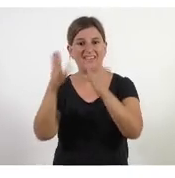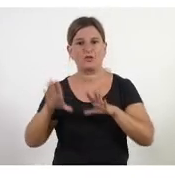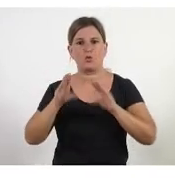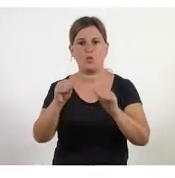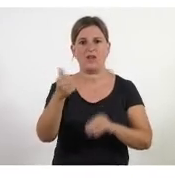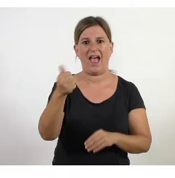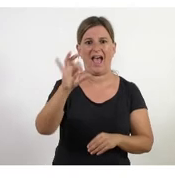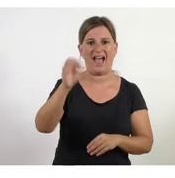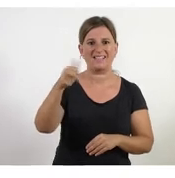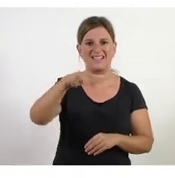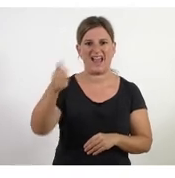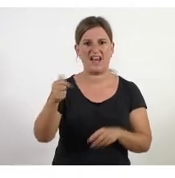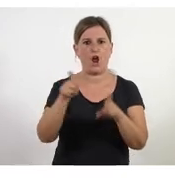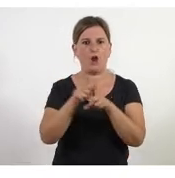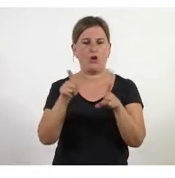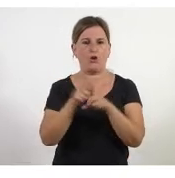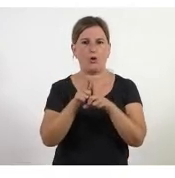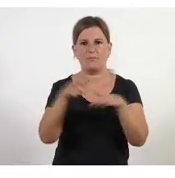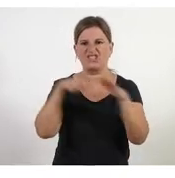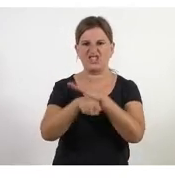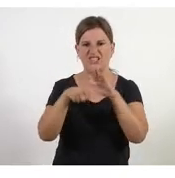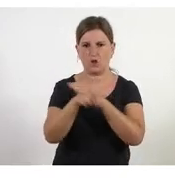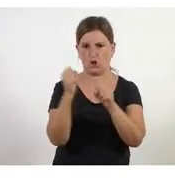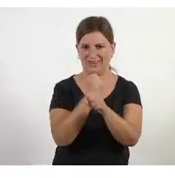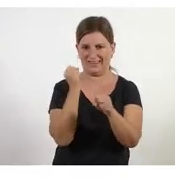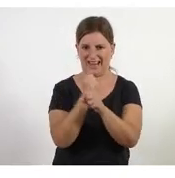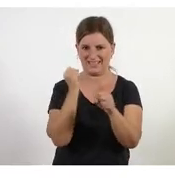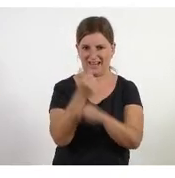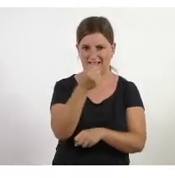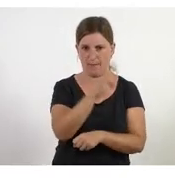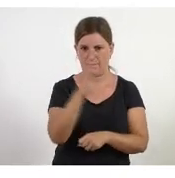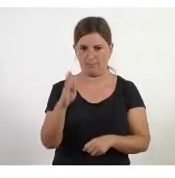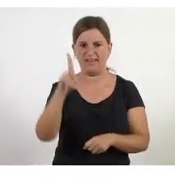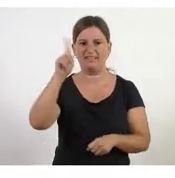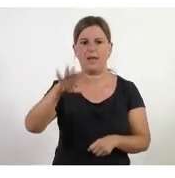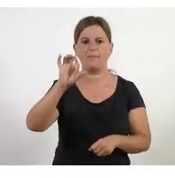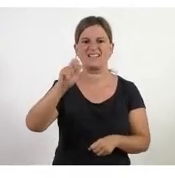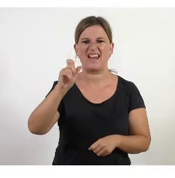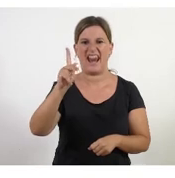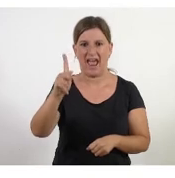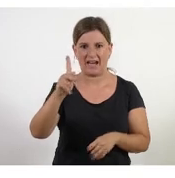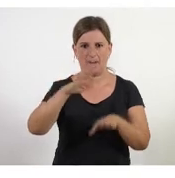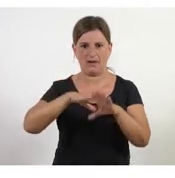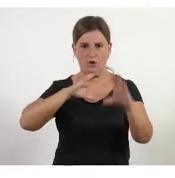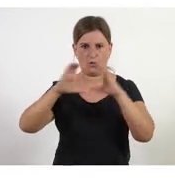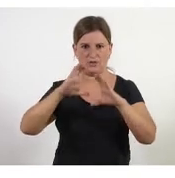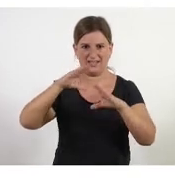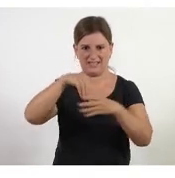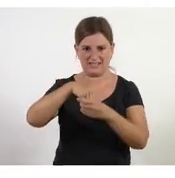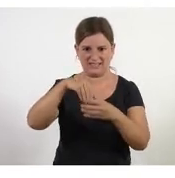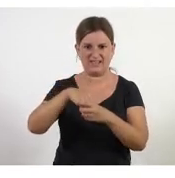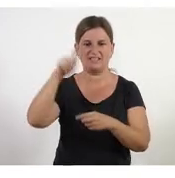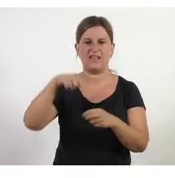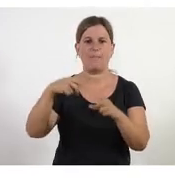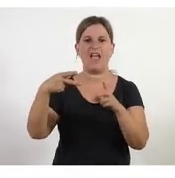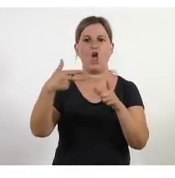una aplicació de gestió de tasques, l'aplicació de Slack per les converses internes, Zoom per les